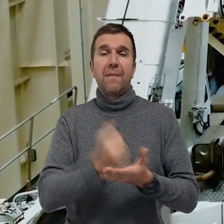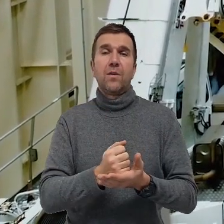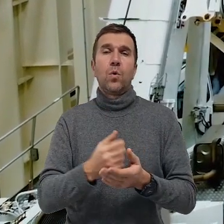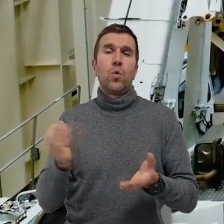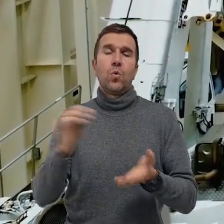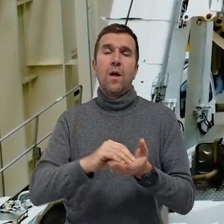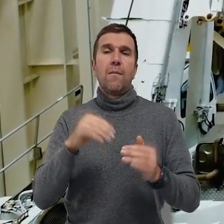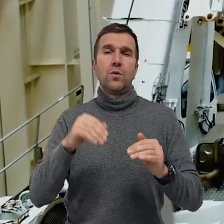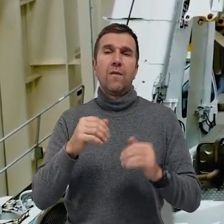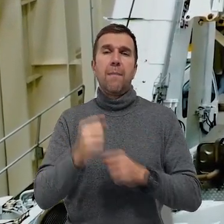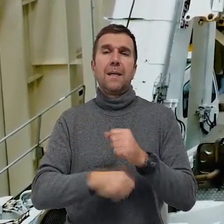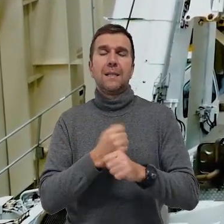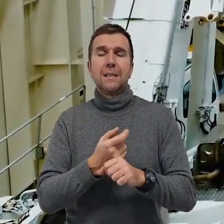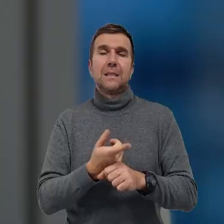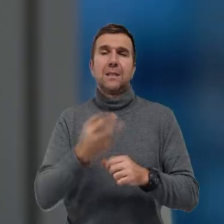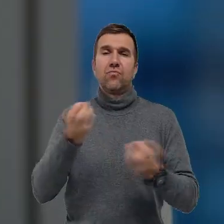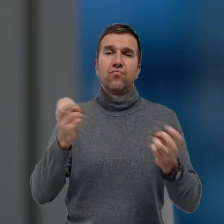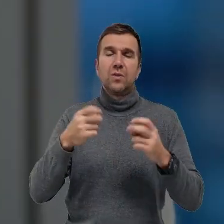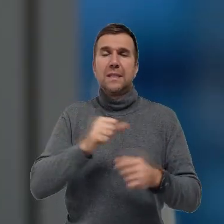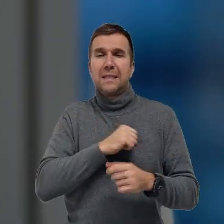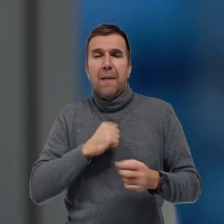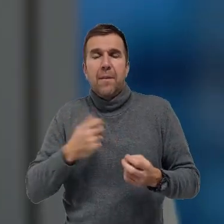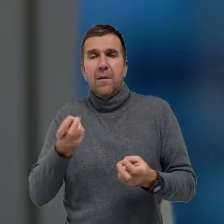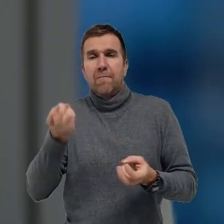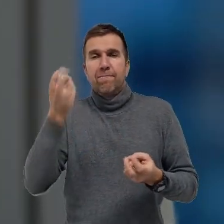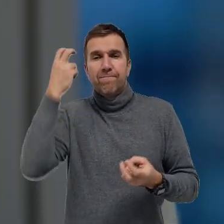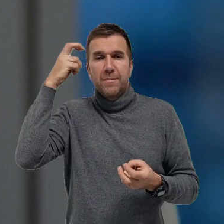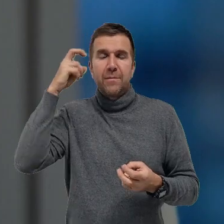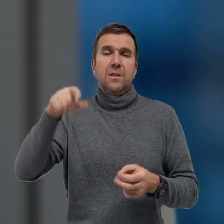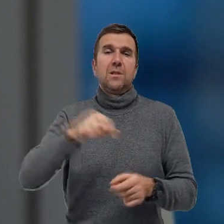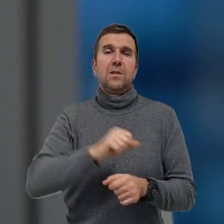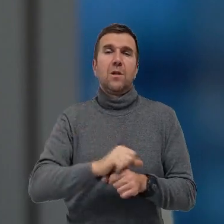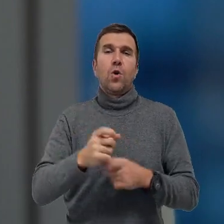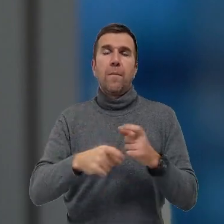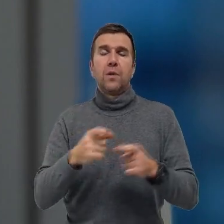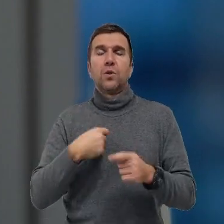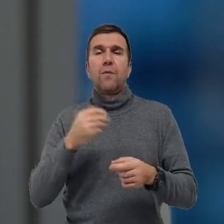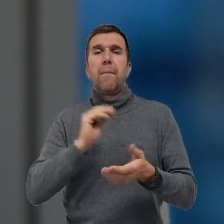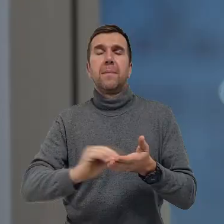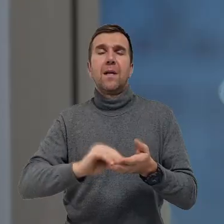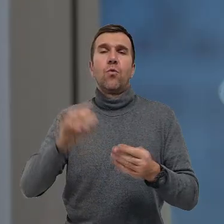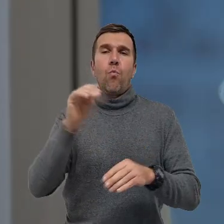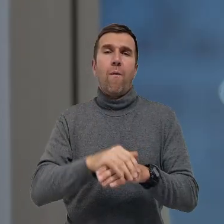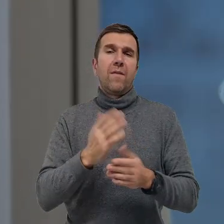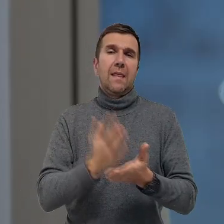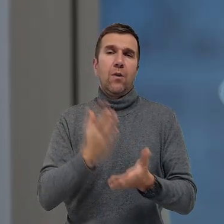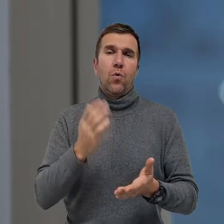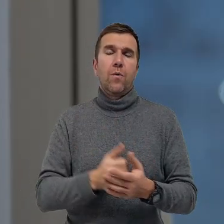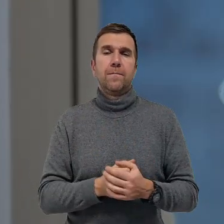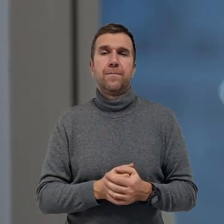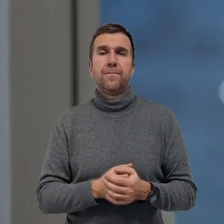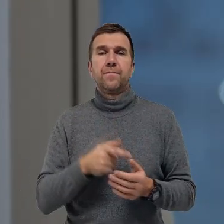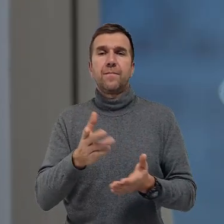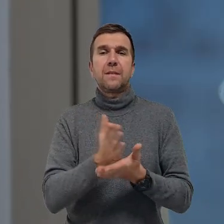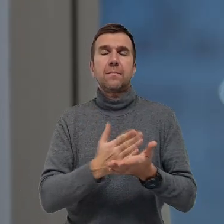dodałabym także możliwość tej pracy kreatywnej, rozwoju, robienia czegoś zupełnie innego niż pisanie umów. I to są takie elementy,